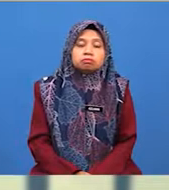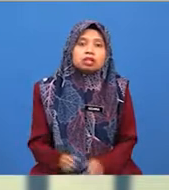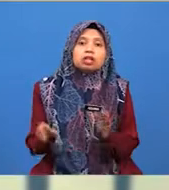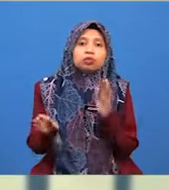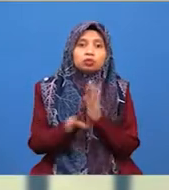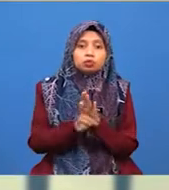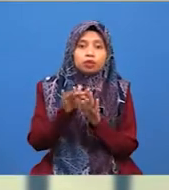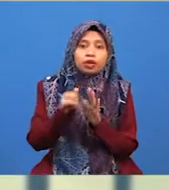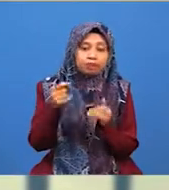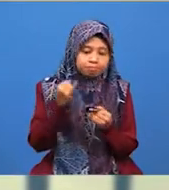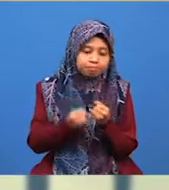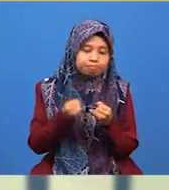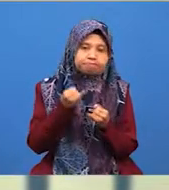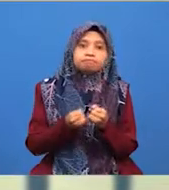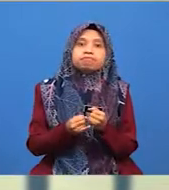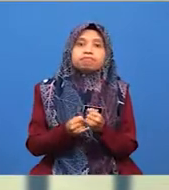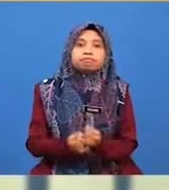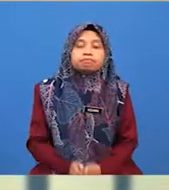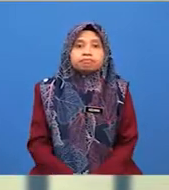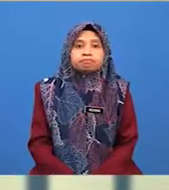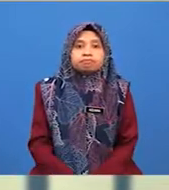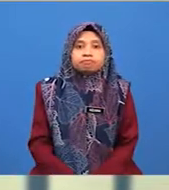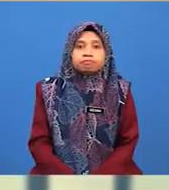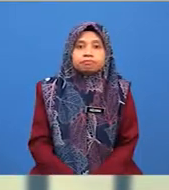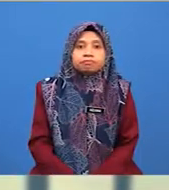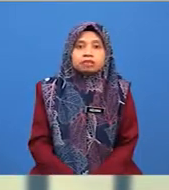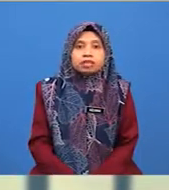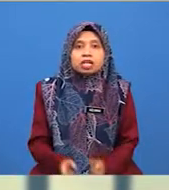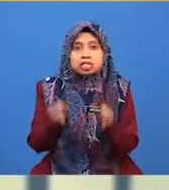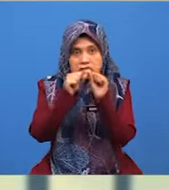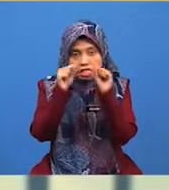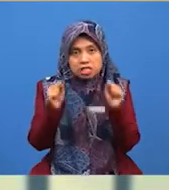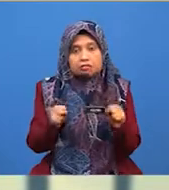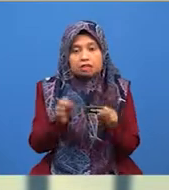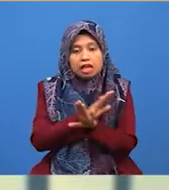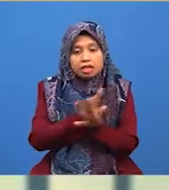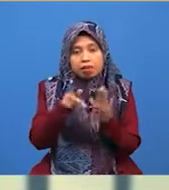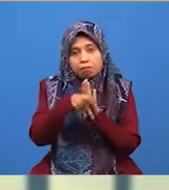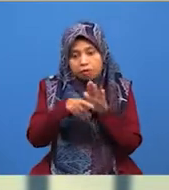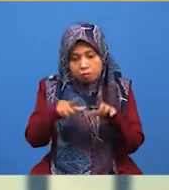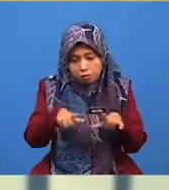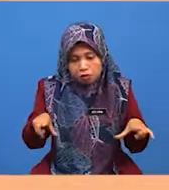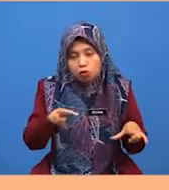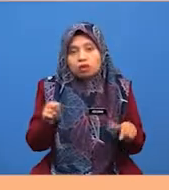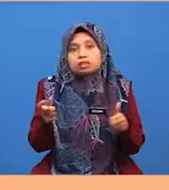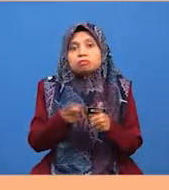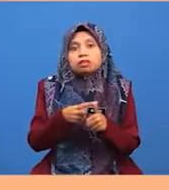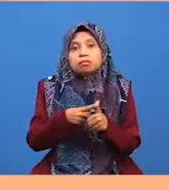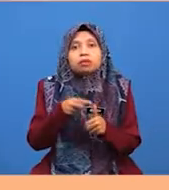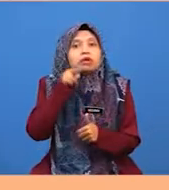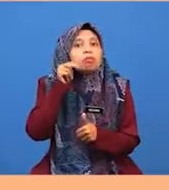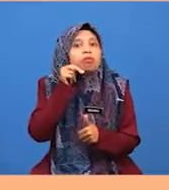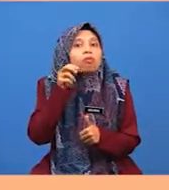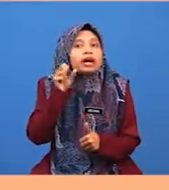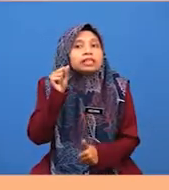Contoh yang terakhir pula ialah subjek tanpa perluasan pertama, Puan